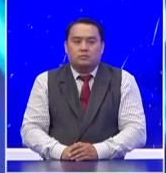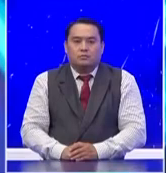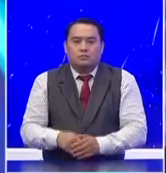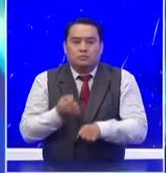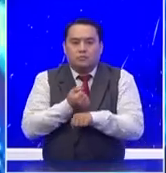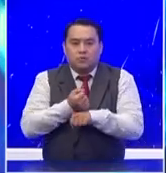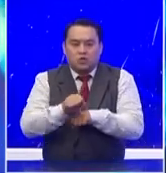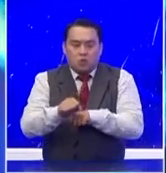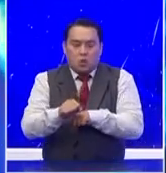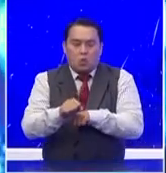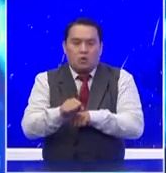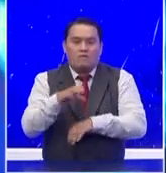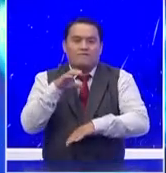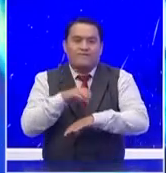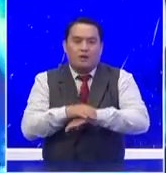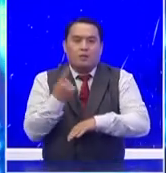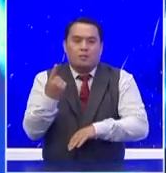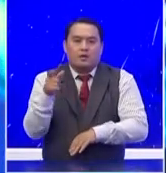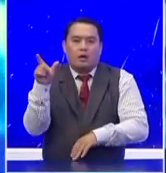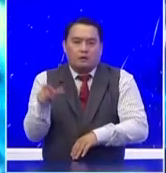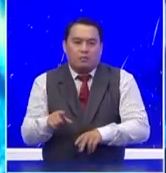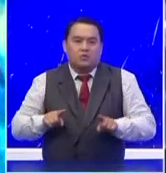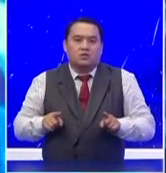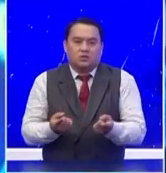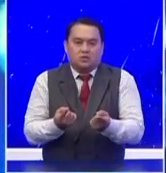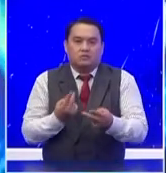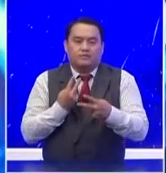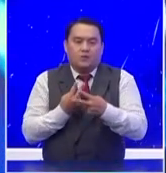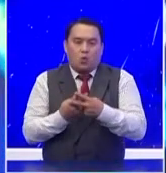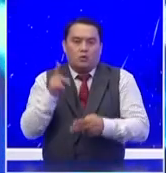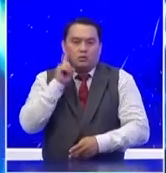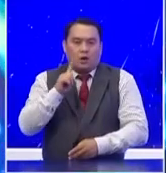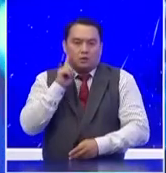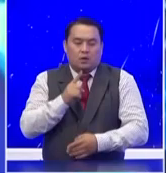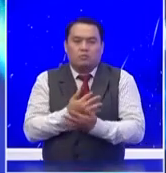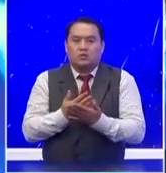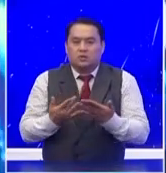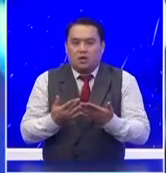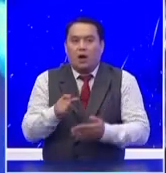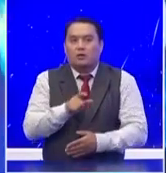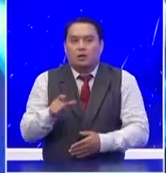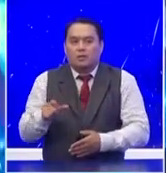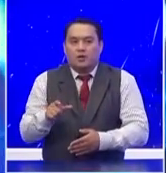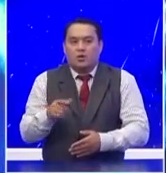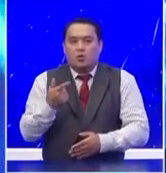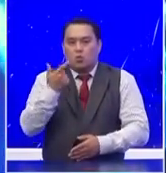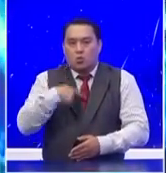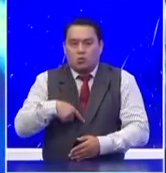Зорлады деген күдікпен бір азамат қамауға алынды. Бірақ бірнеше адам күдіктіні